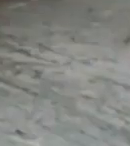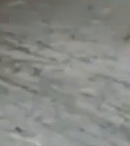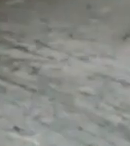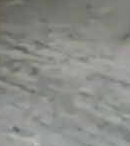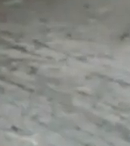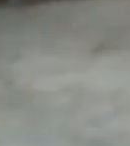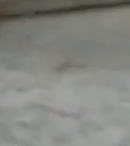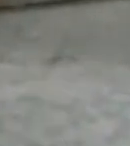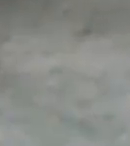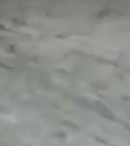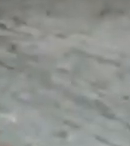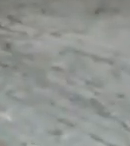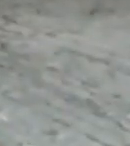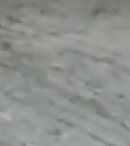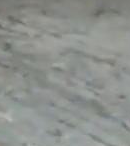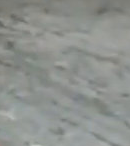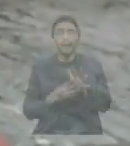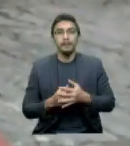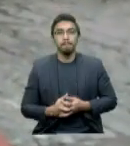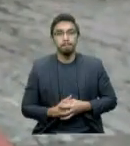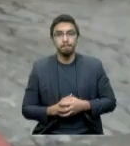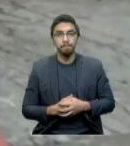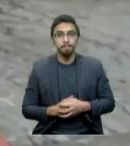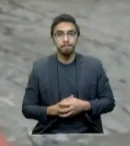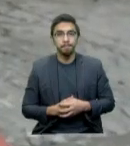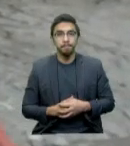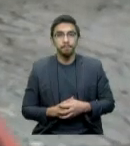kebakaran kerugian diperkirakan mencapai miliaran